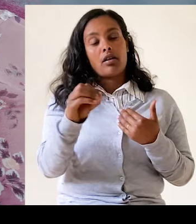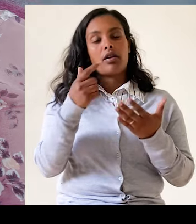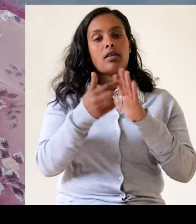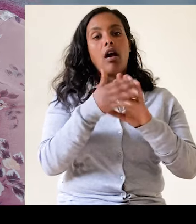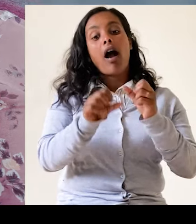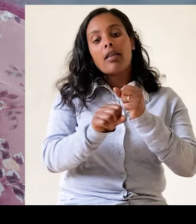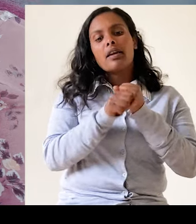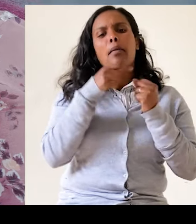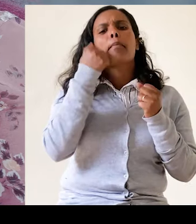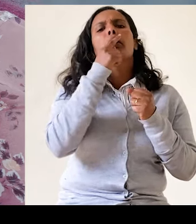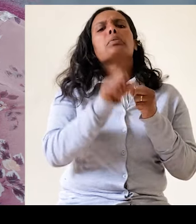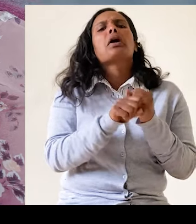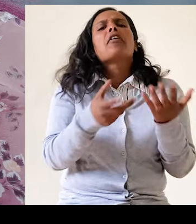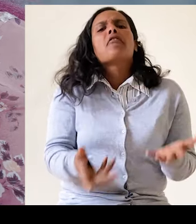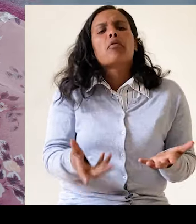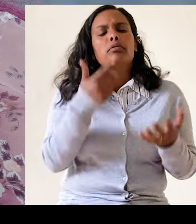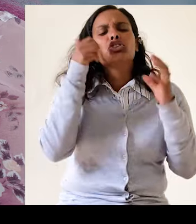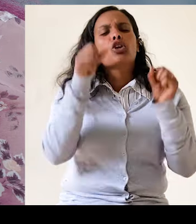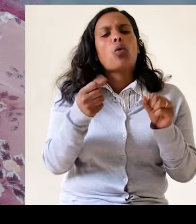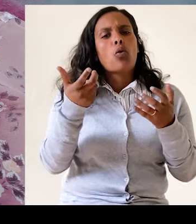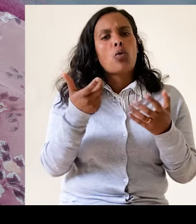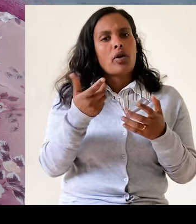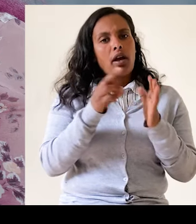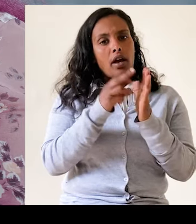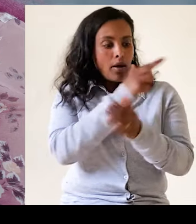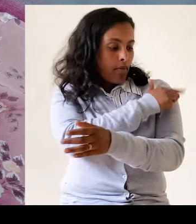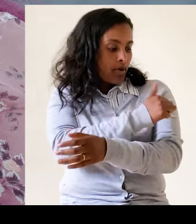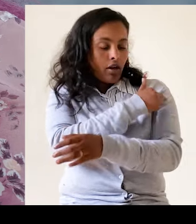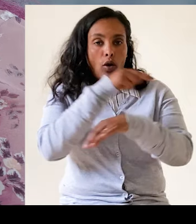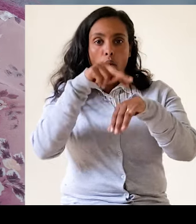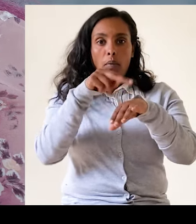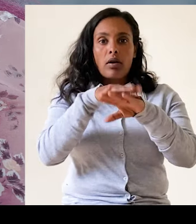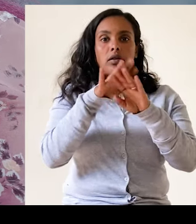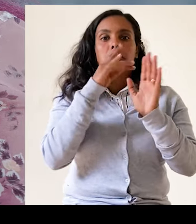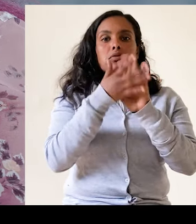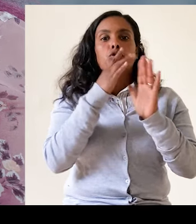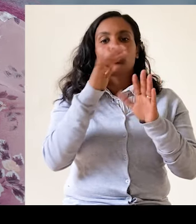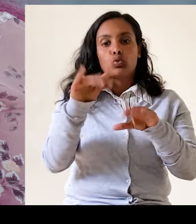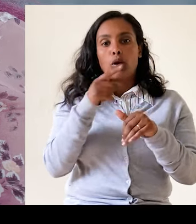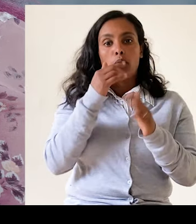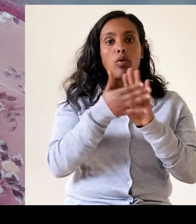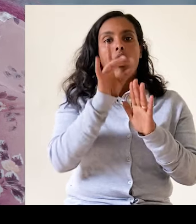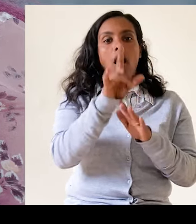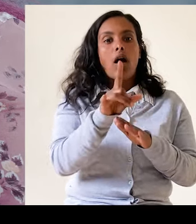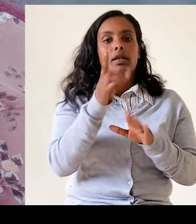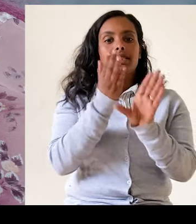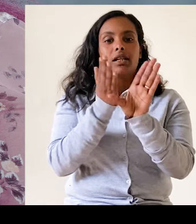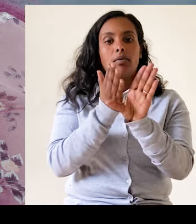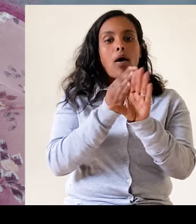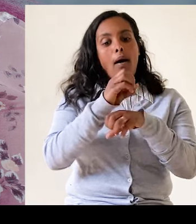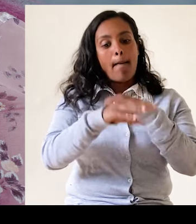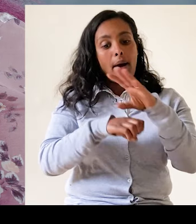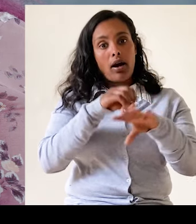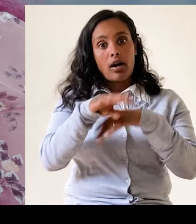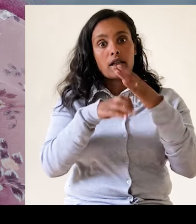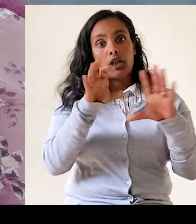እኛ ካልተደገፍን ማን ነው ሊደገፍ የሚችለው? የህክምና ተቋማት ላይ እስቲ ኑ ተብሎ ቢቻል አንድ የስነ ልቦና